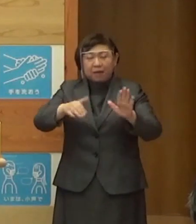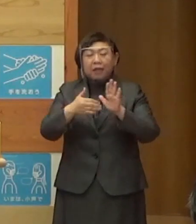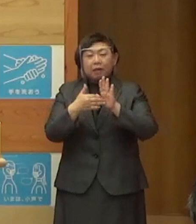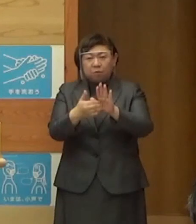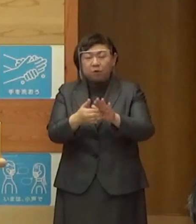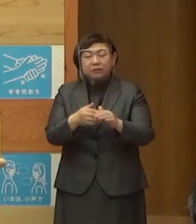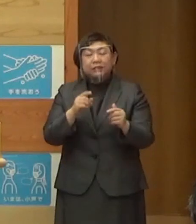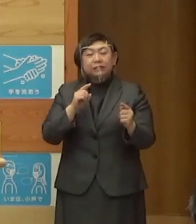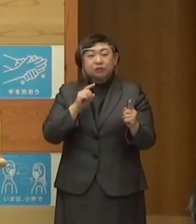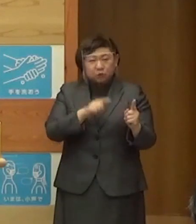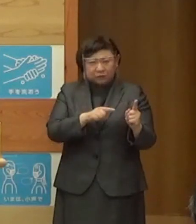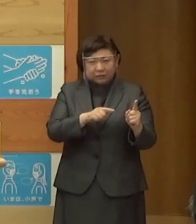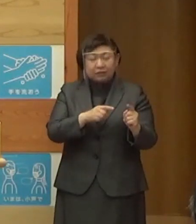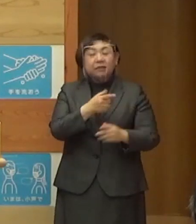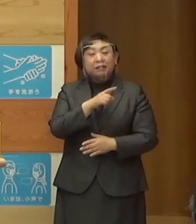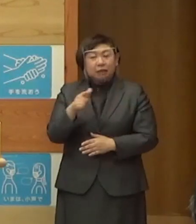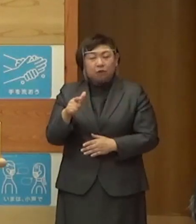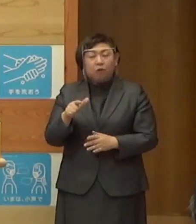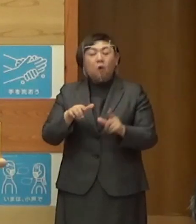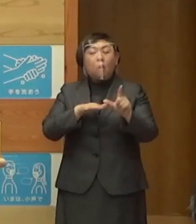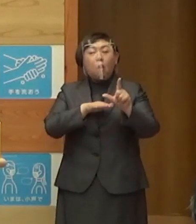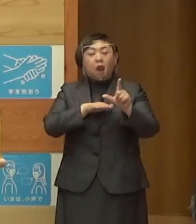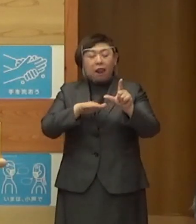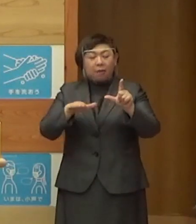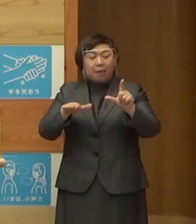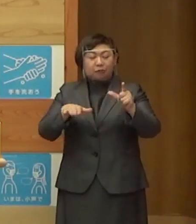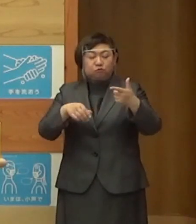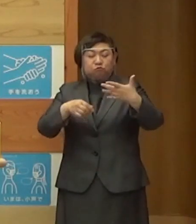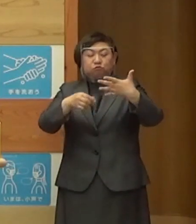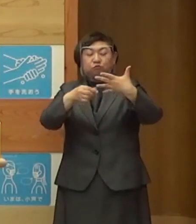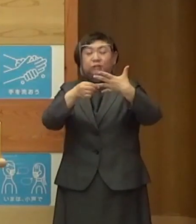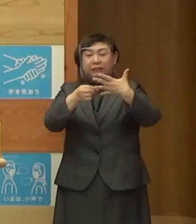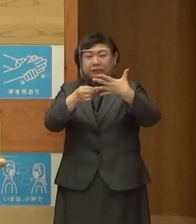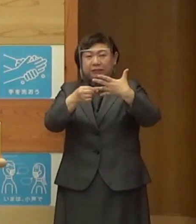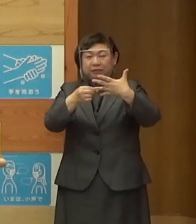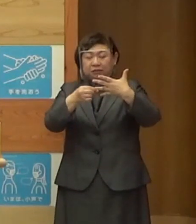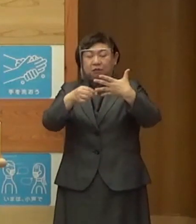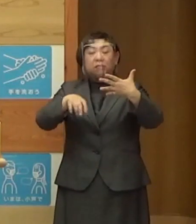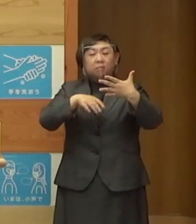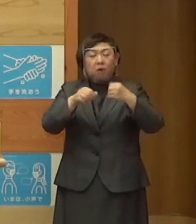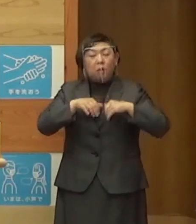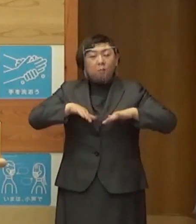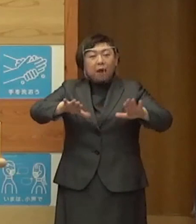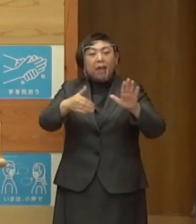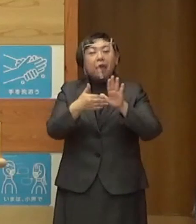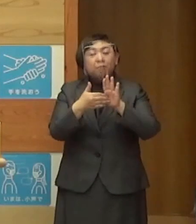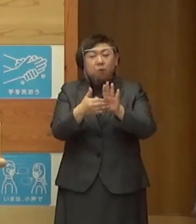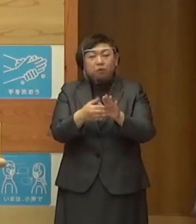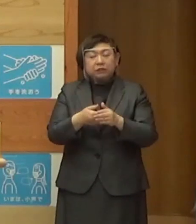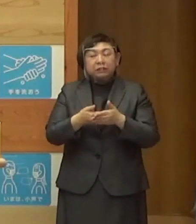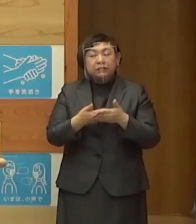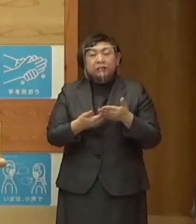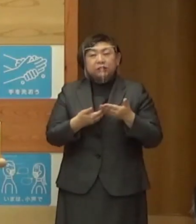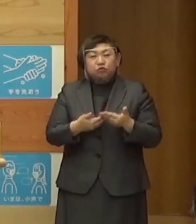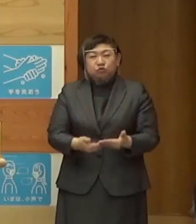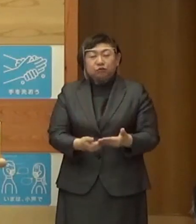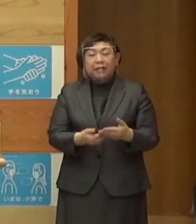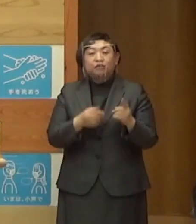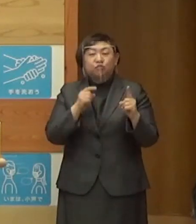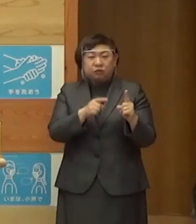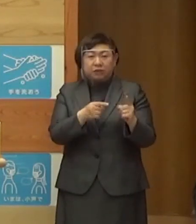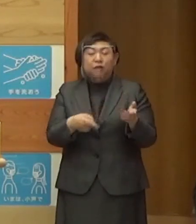点措置、この、レベル2の、この部分でもまん延防止等重点措置、これが入っているんですけれ